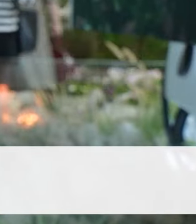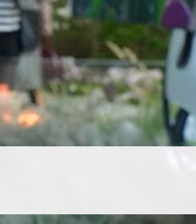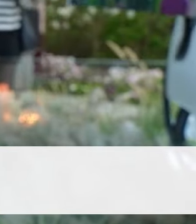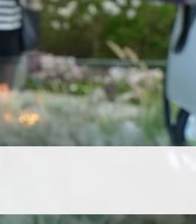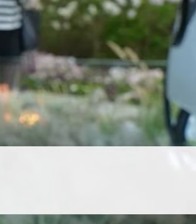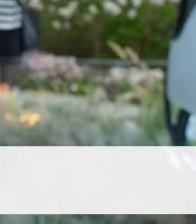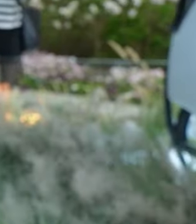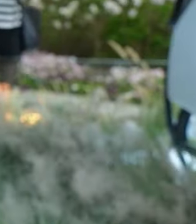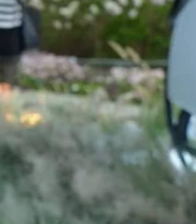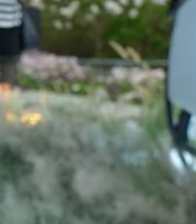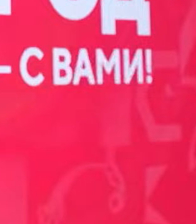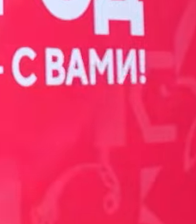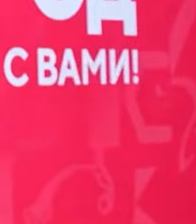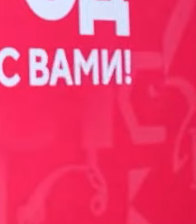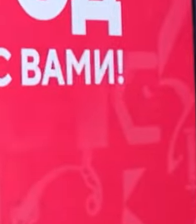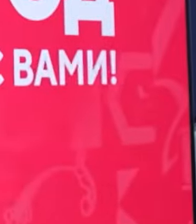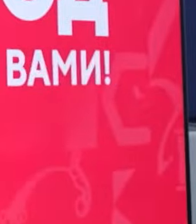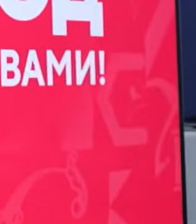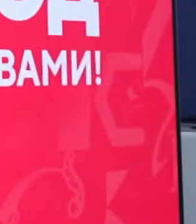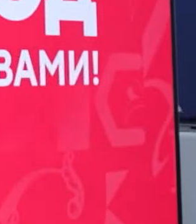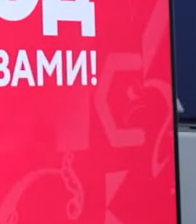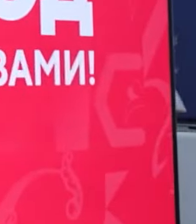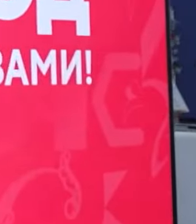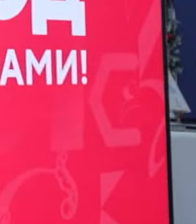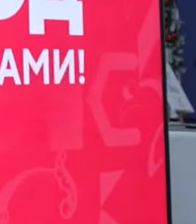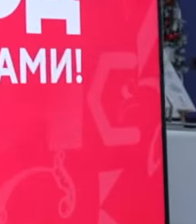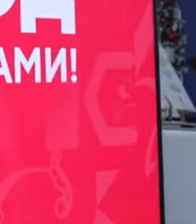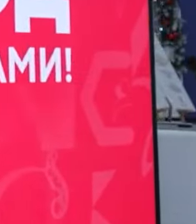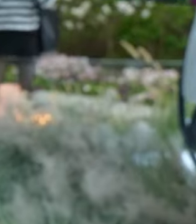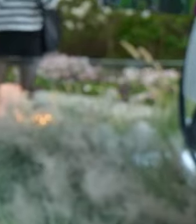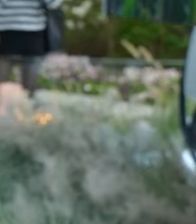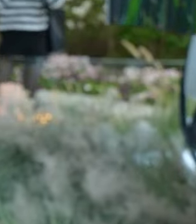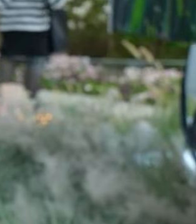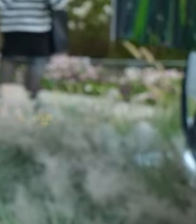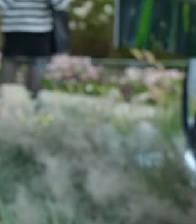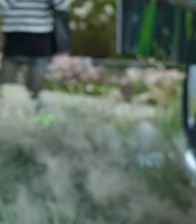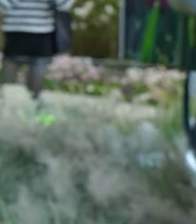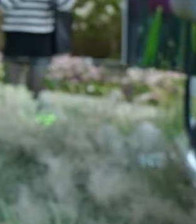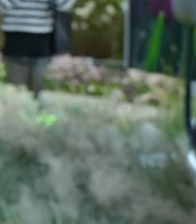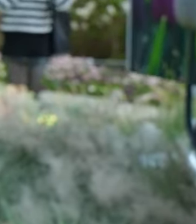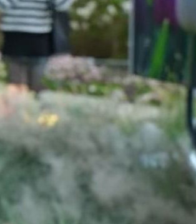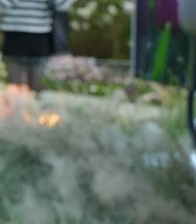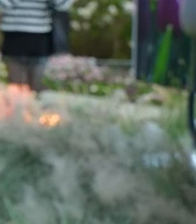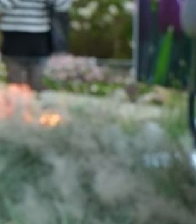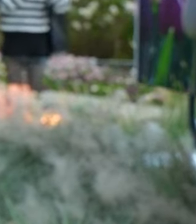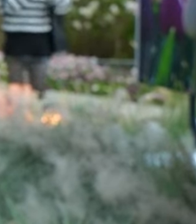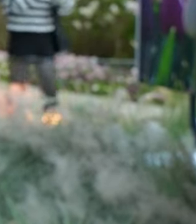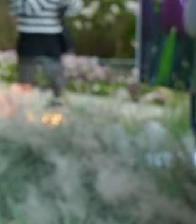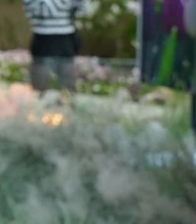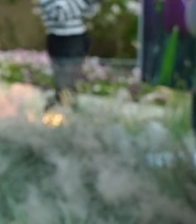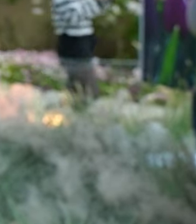Частичка моей души, не знаю. Я, скажем, не оторвался от Белгородской области. Я регулярно бываю в Старом Москве, у меня родные все